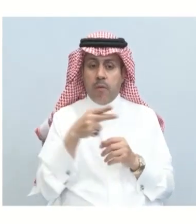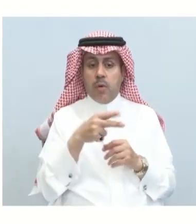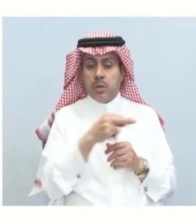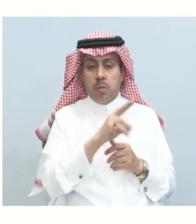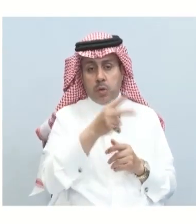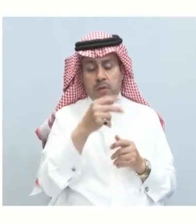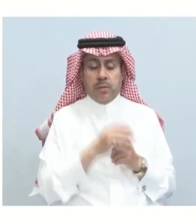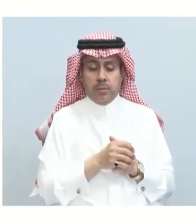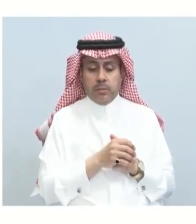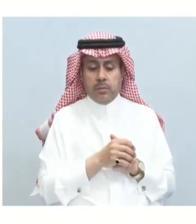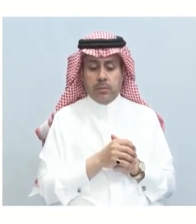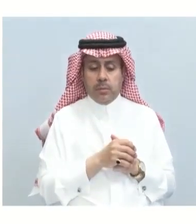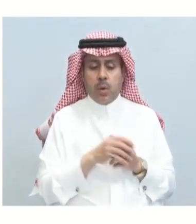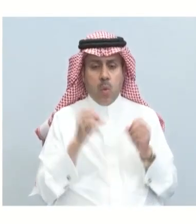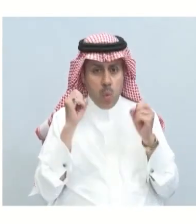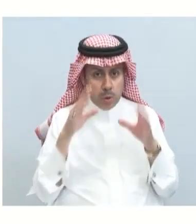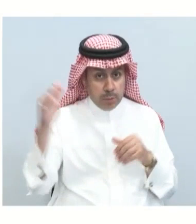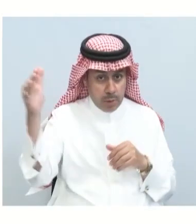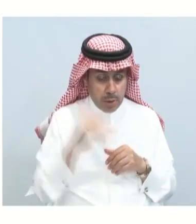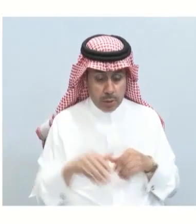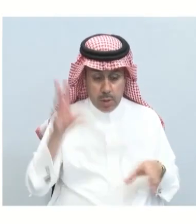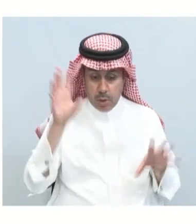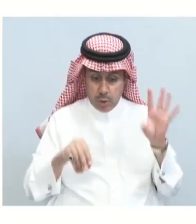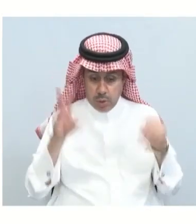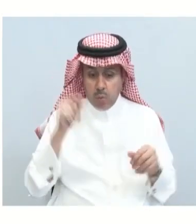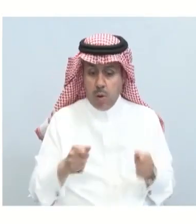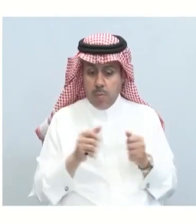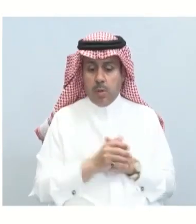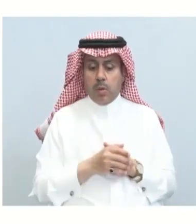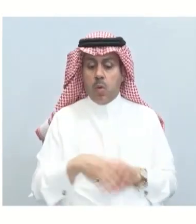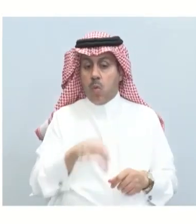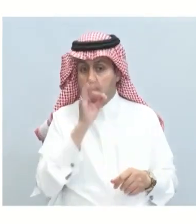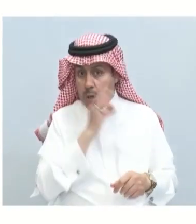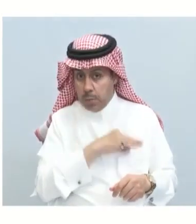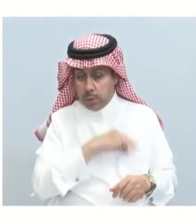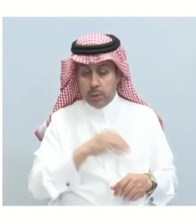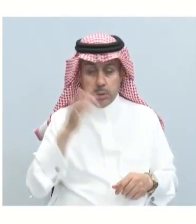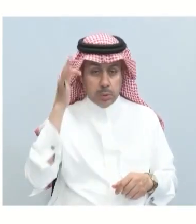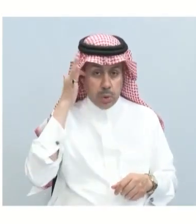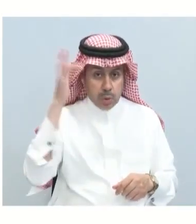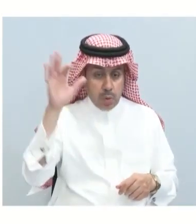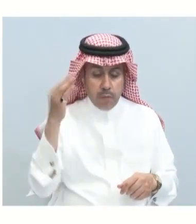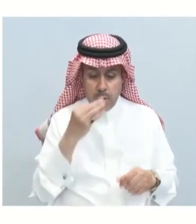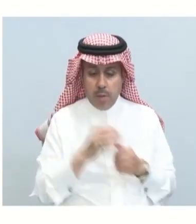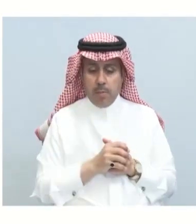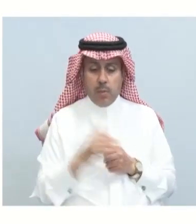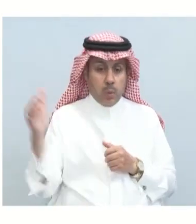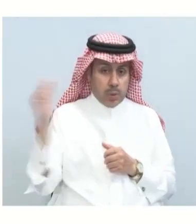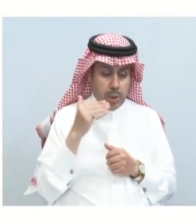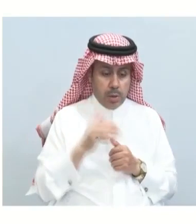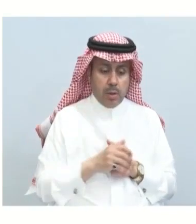مختلفه ويكثر في ايراد القصص والانباء وحكمته التصرف في الكلام واتيانه على